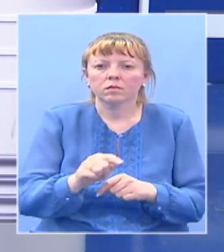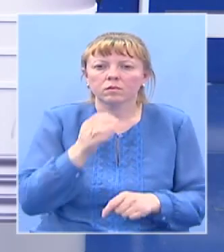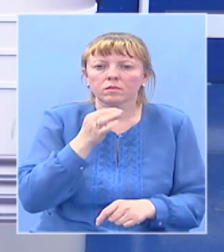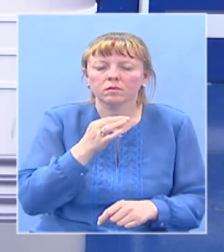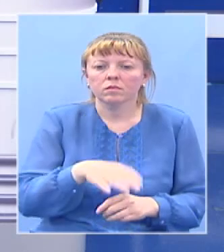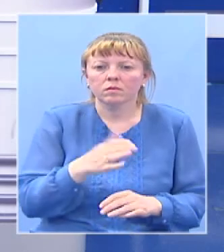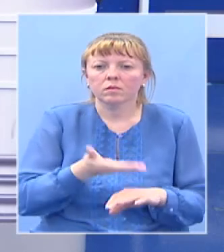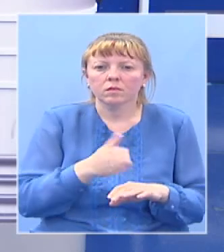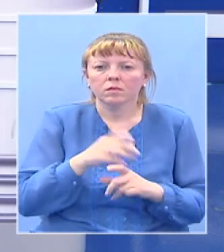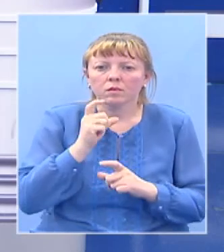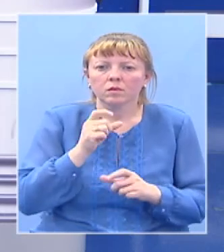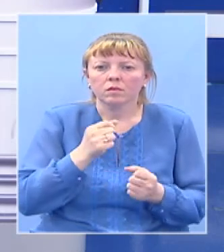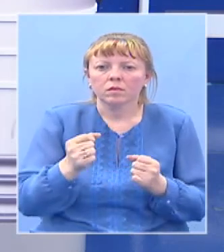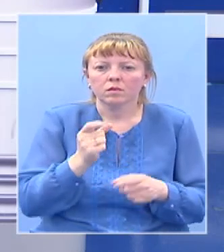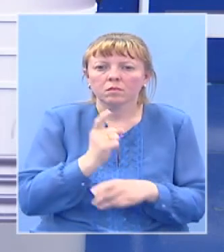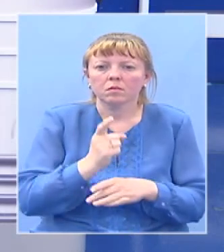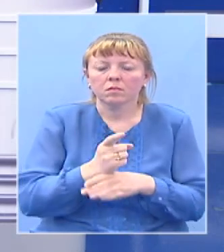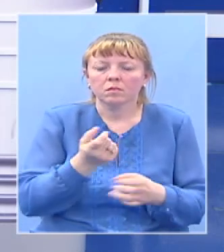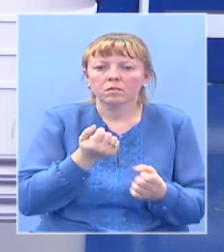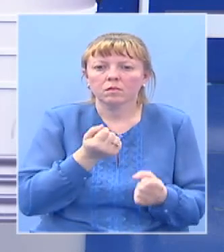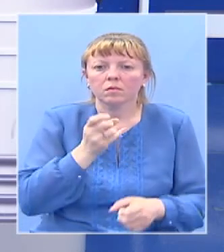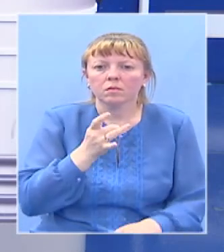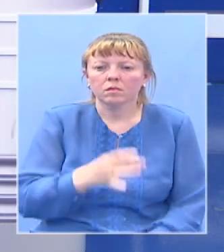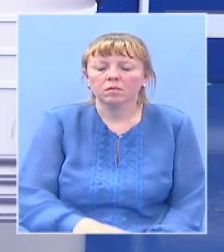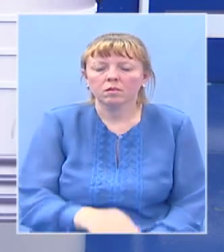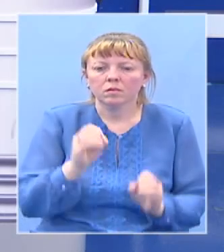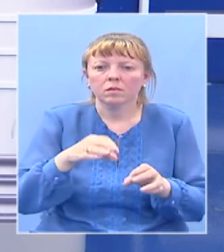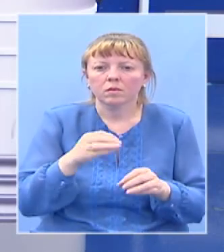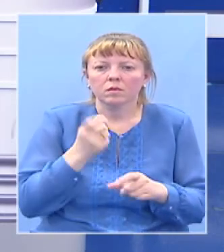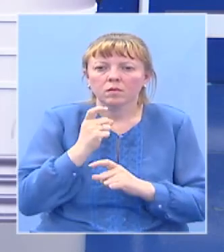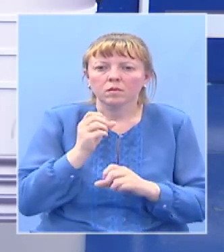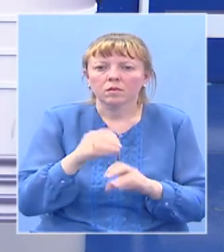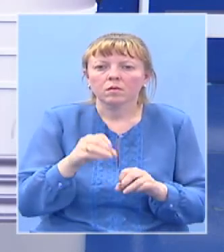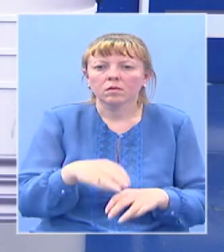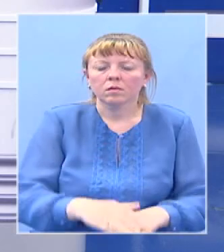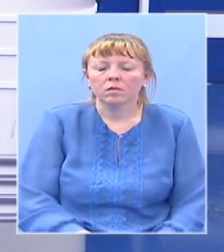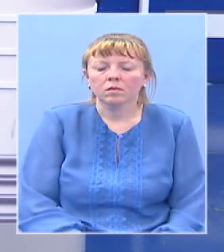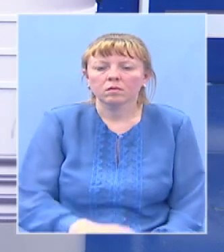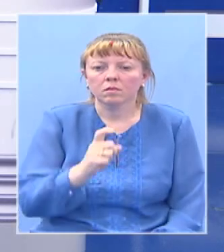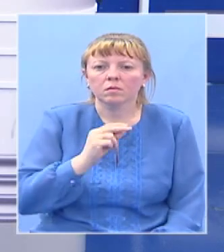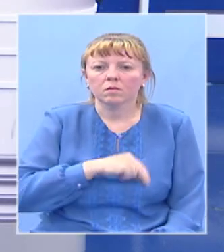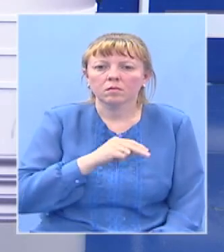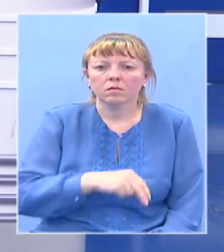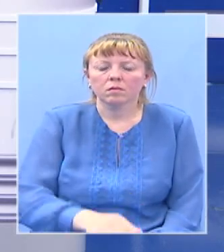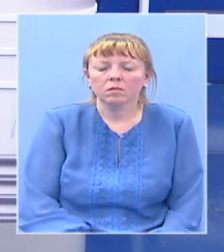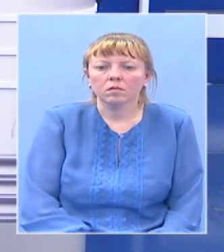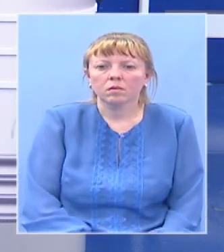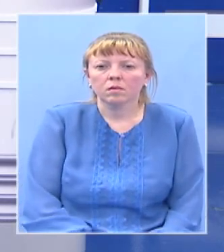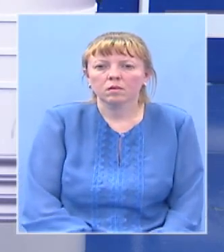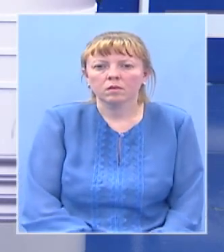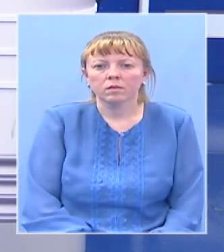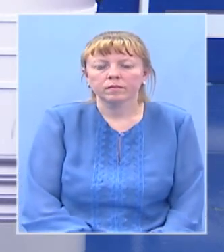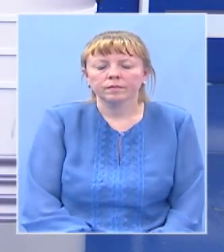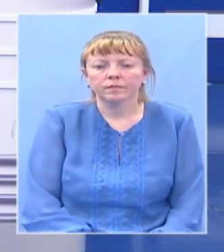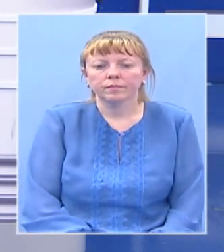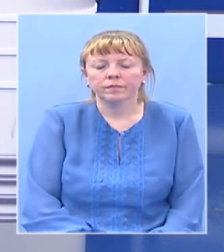выезжать на автомобильной дороге с карьерами которые загружают грузы и отправляют тоже проводится профилактическая работа что не допускали